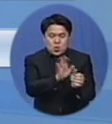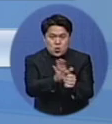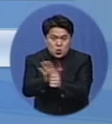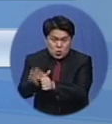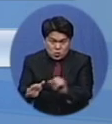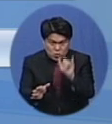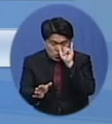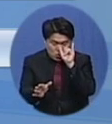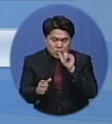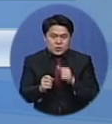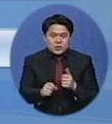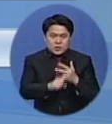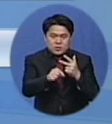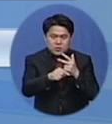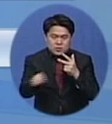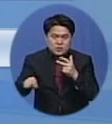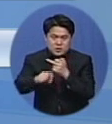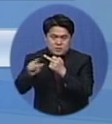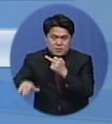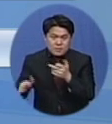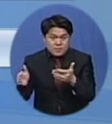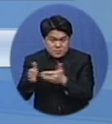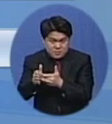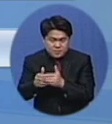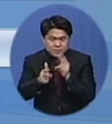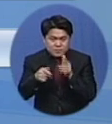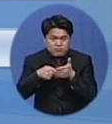다음 달부터 올해 말까지 사업이 추진됩니다.